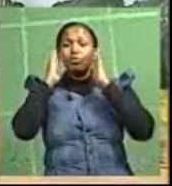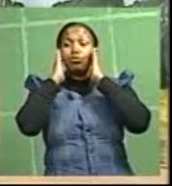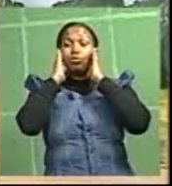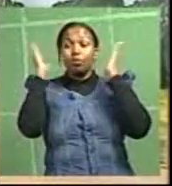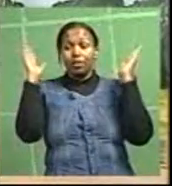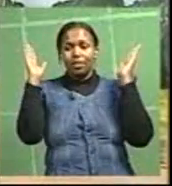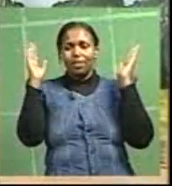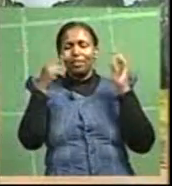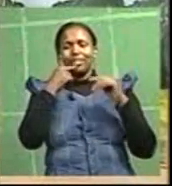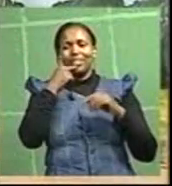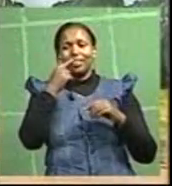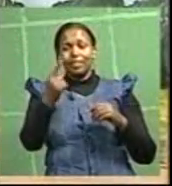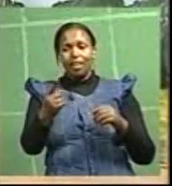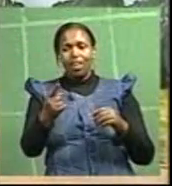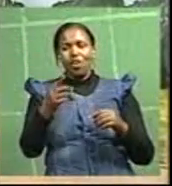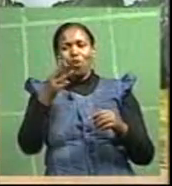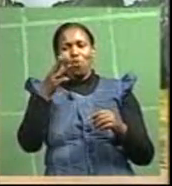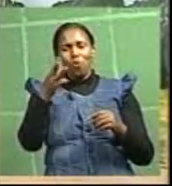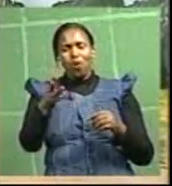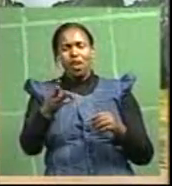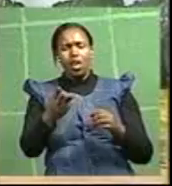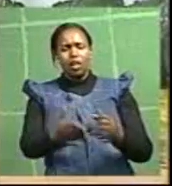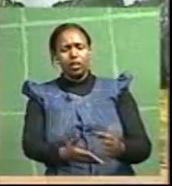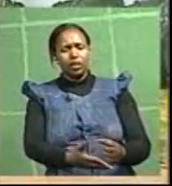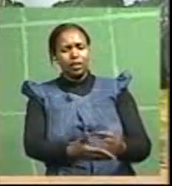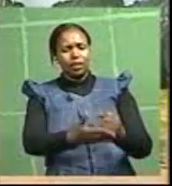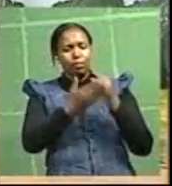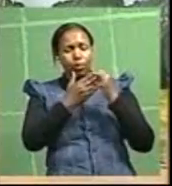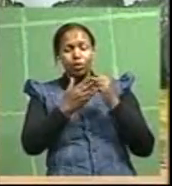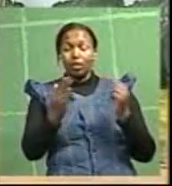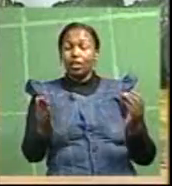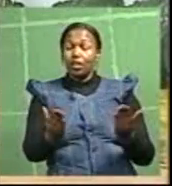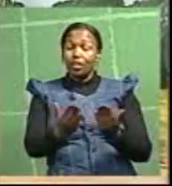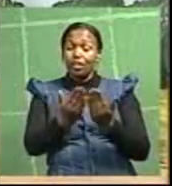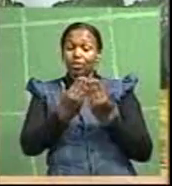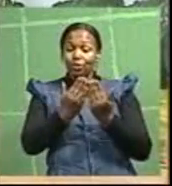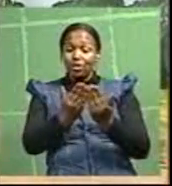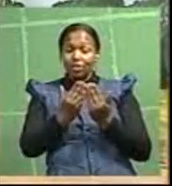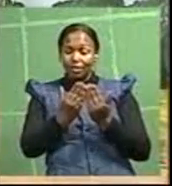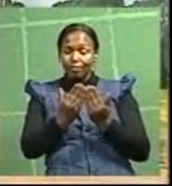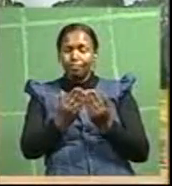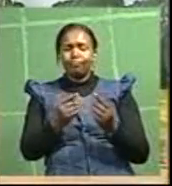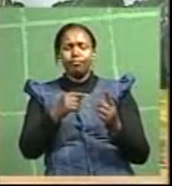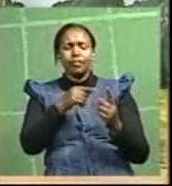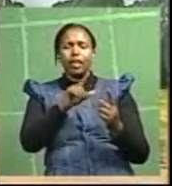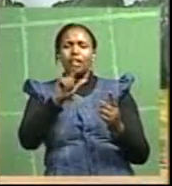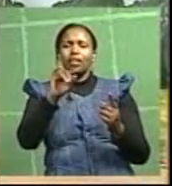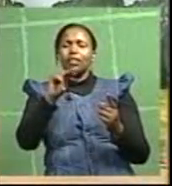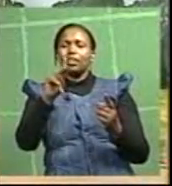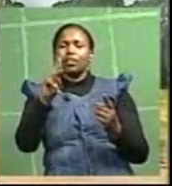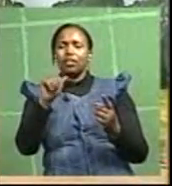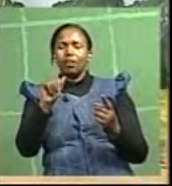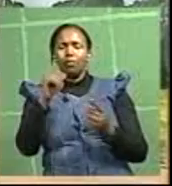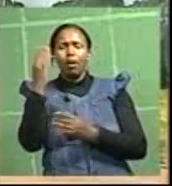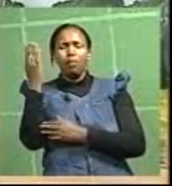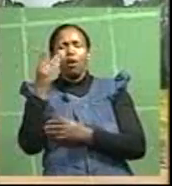2016-2017, uthi angunobuhle utawufaka sandla ekuthuthukiseni temfundvo. Linda bekathi akhuluma nebetindzaba